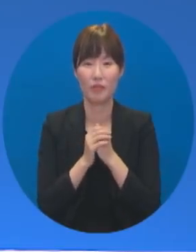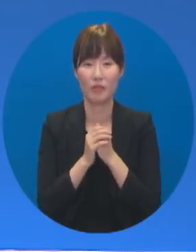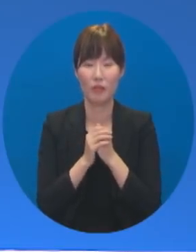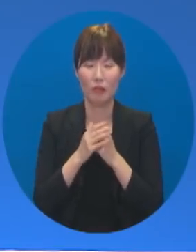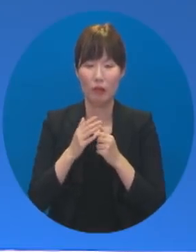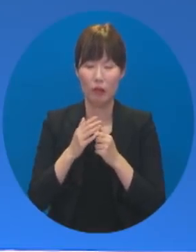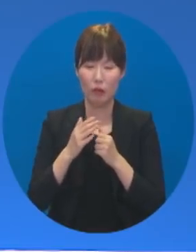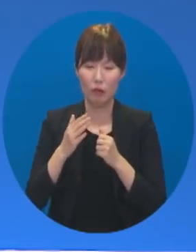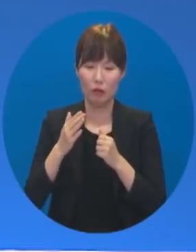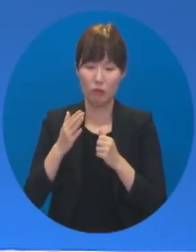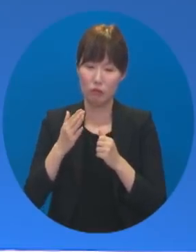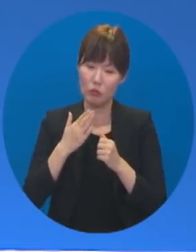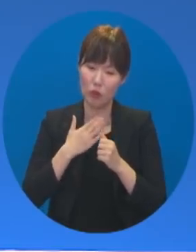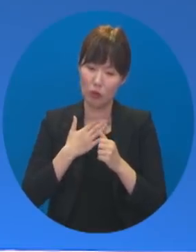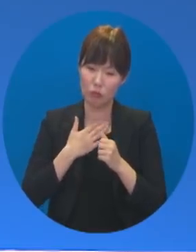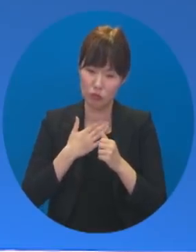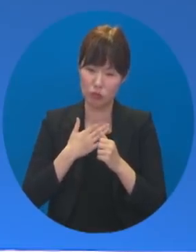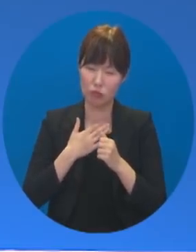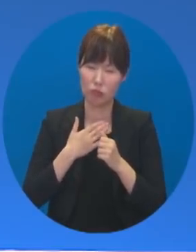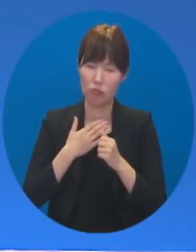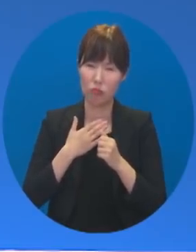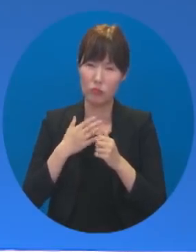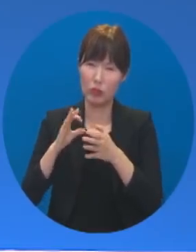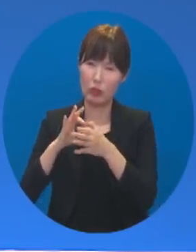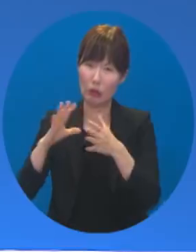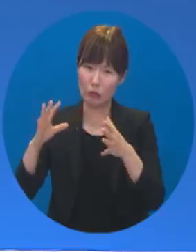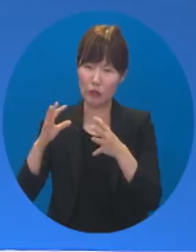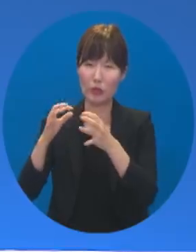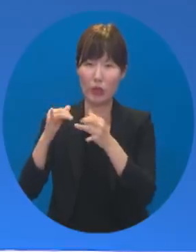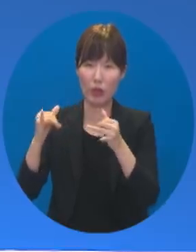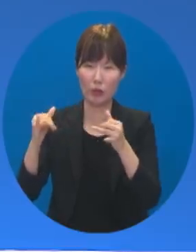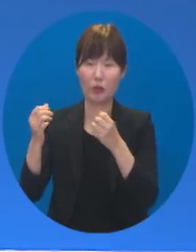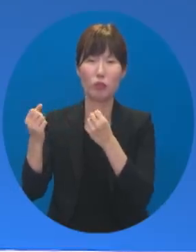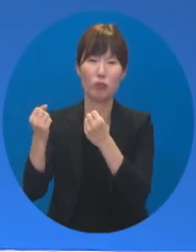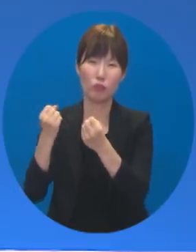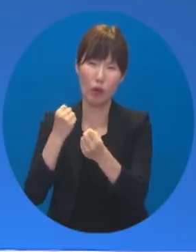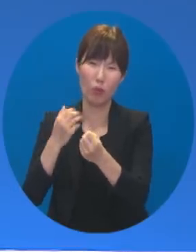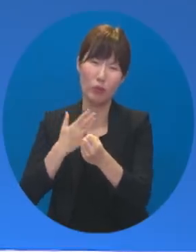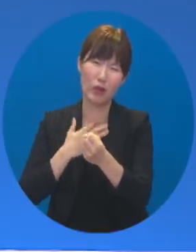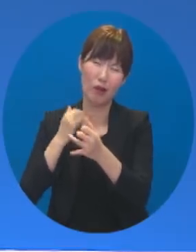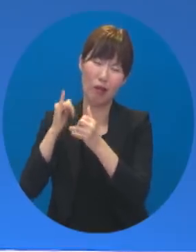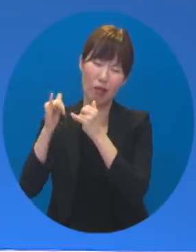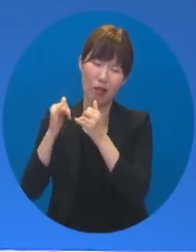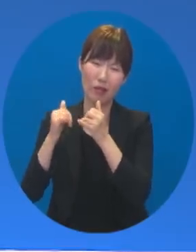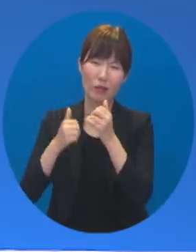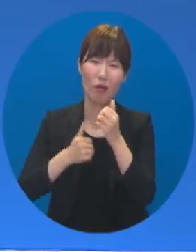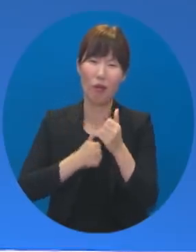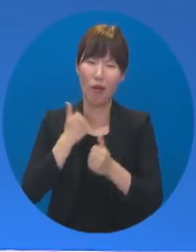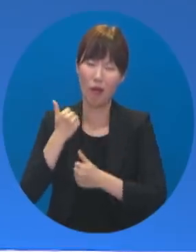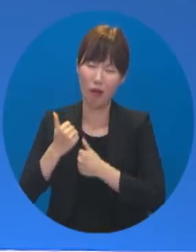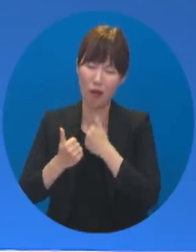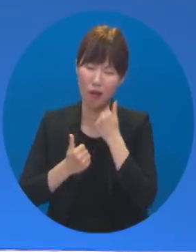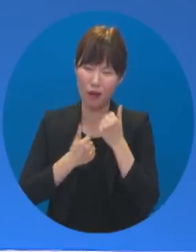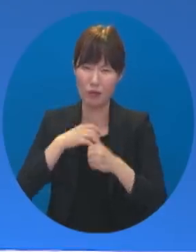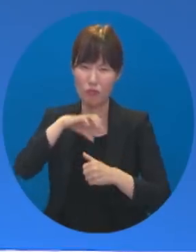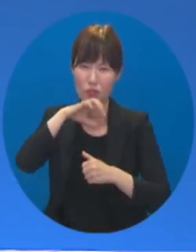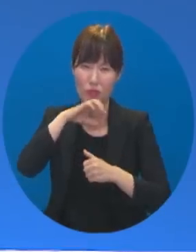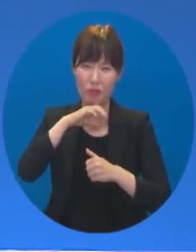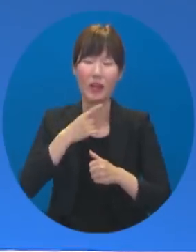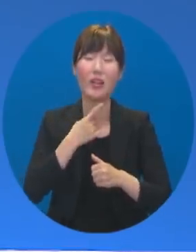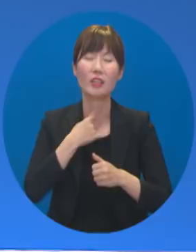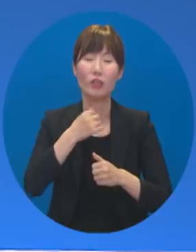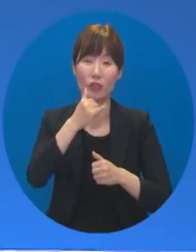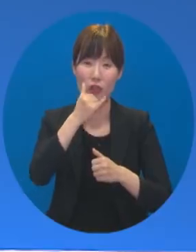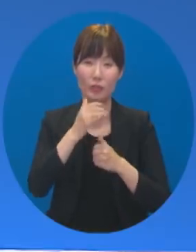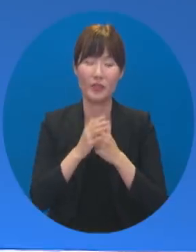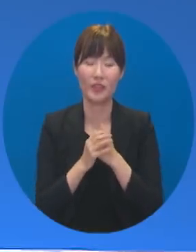없는데도 불구하고 그래서 우리 사람들이 특별히 이 신앙인들이 항상 조심하면서 고난 중에 있는